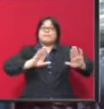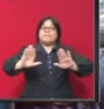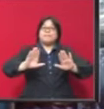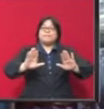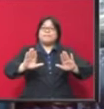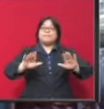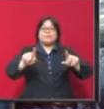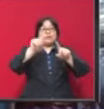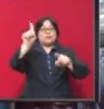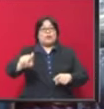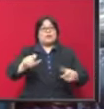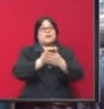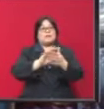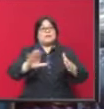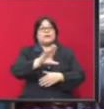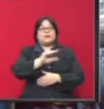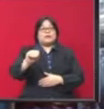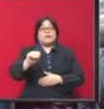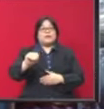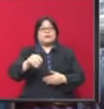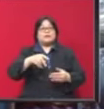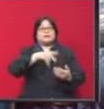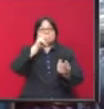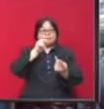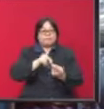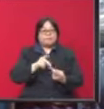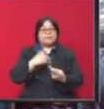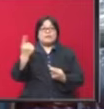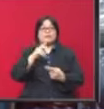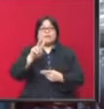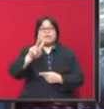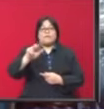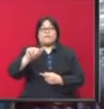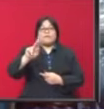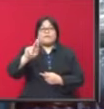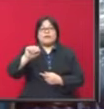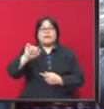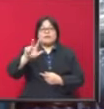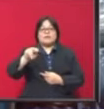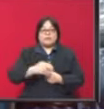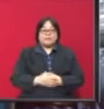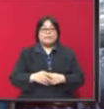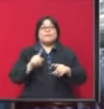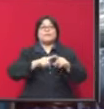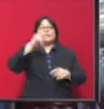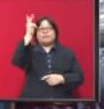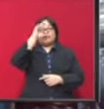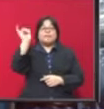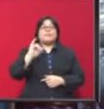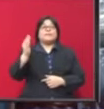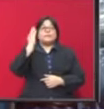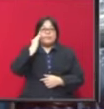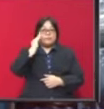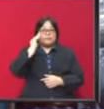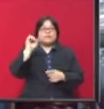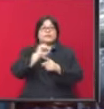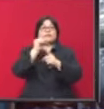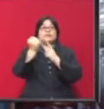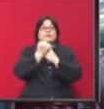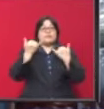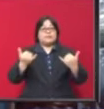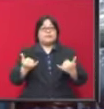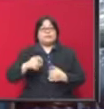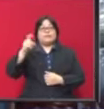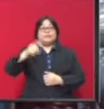dalam soal keselamatan setelah keberkesanan sesuatu vaksin namun kerajaan juga menyadari keadaan